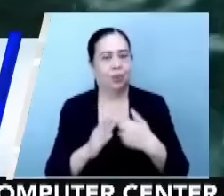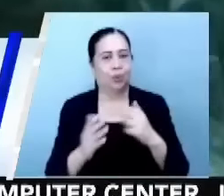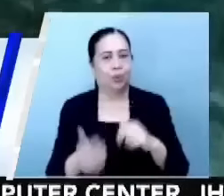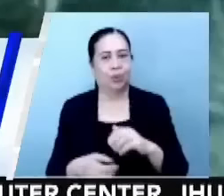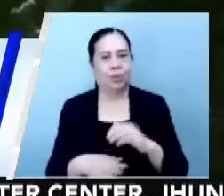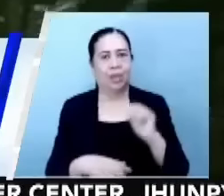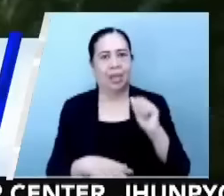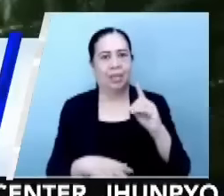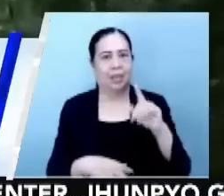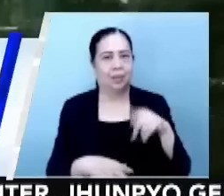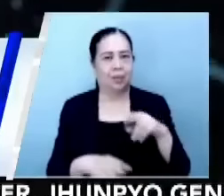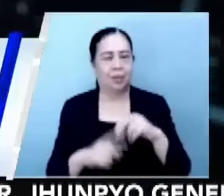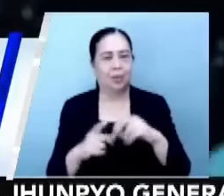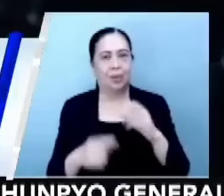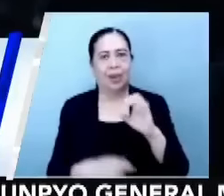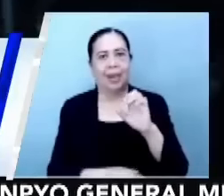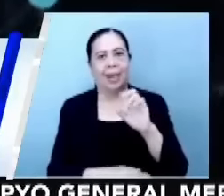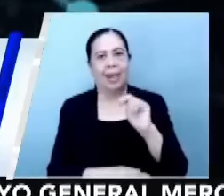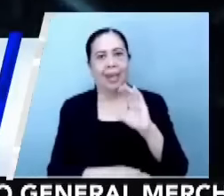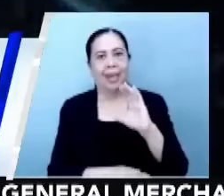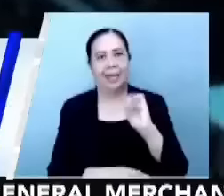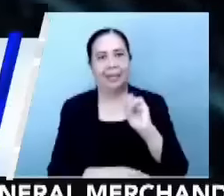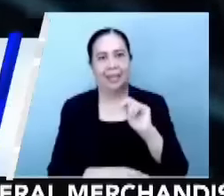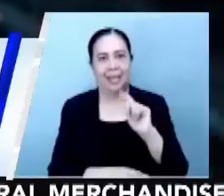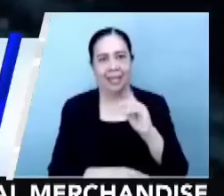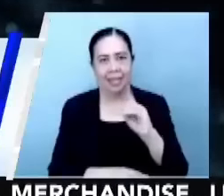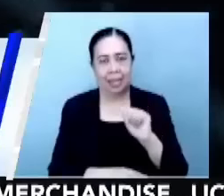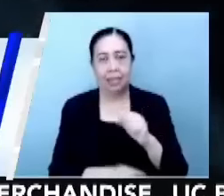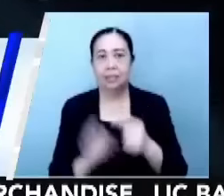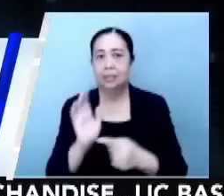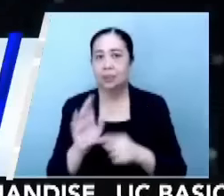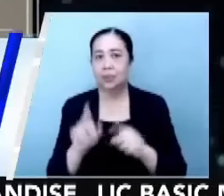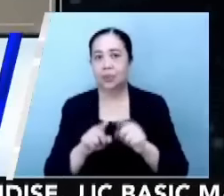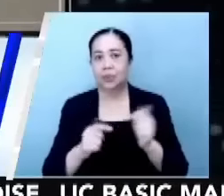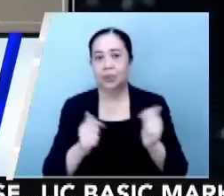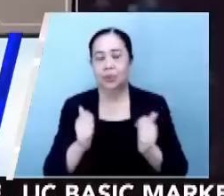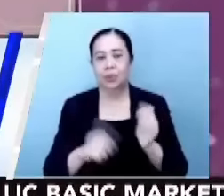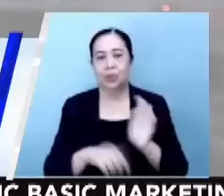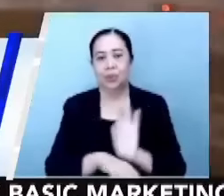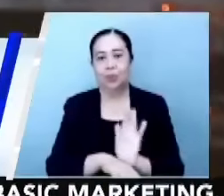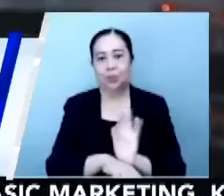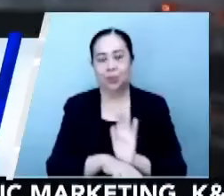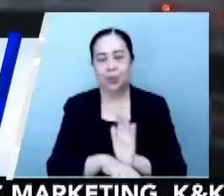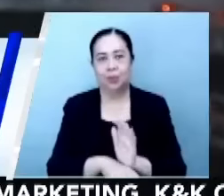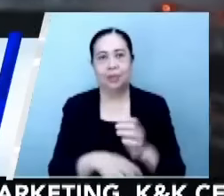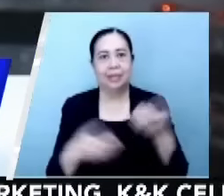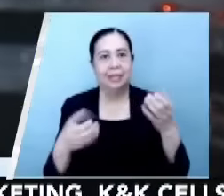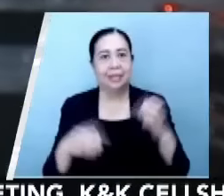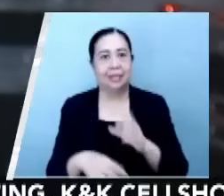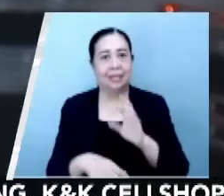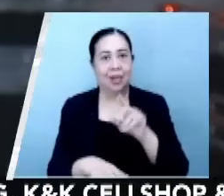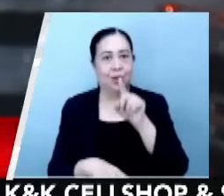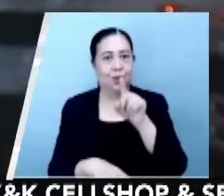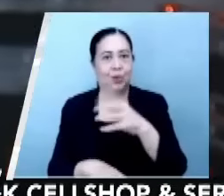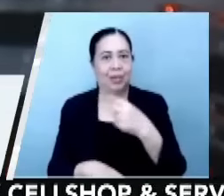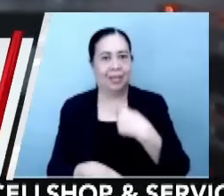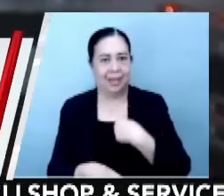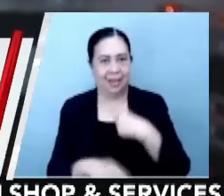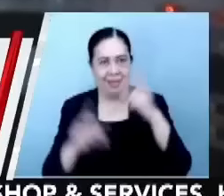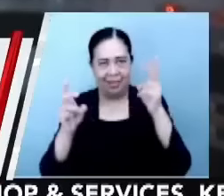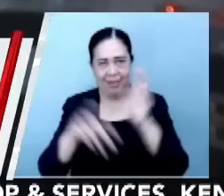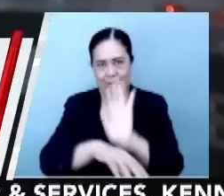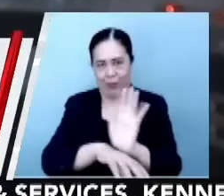Encantadia Chronicles Sangre, tampok din siya sa pelikulang Chances Are You and I. Papasalamat ako dahil patuloy